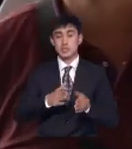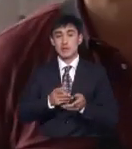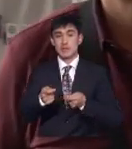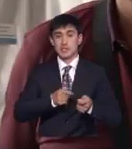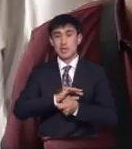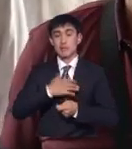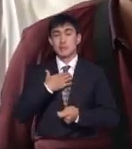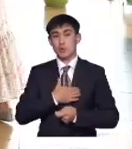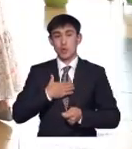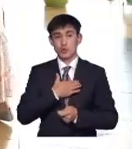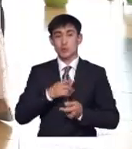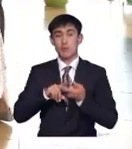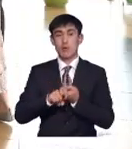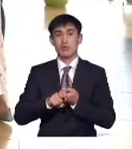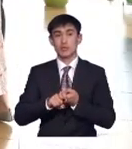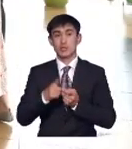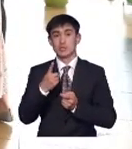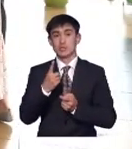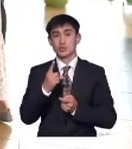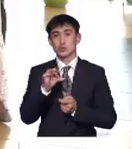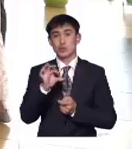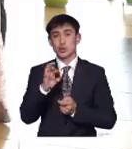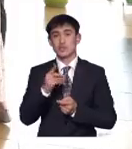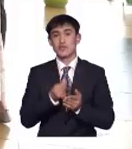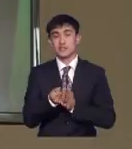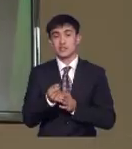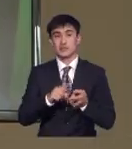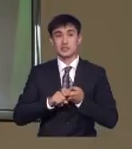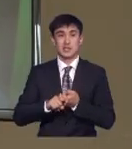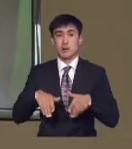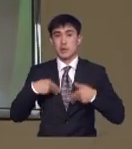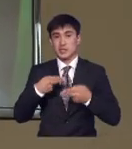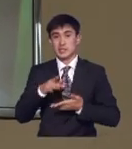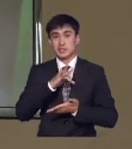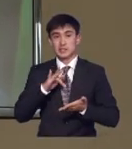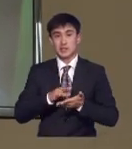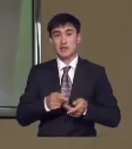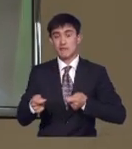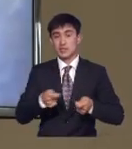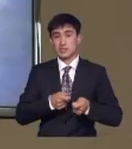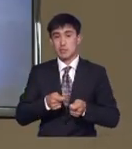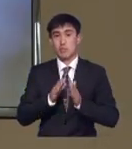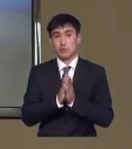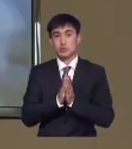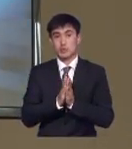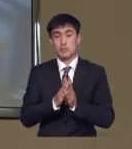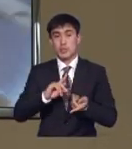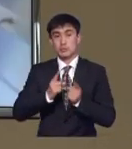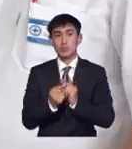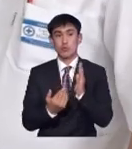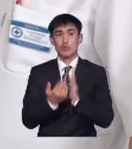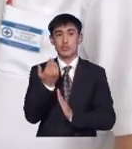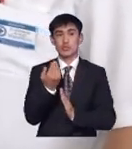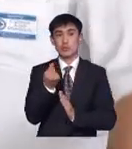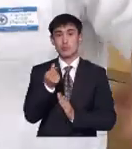выразили обеспокоенность по поводу стагнации финансирования. В связи с этим они обратились к центральным властям с просьбой о пересмотре и